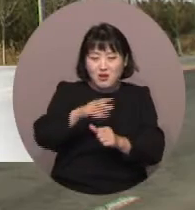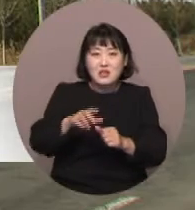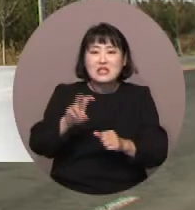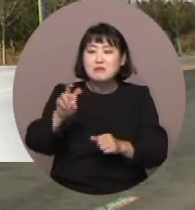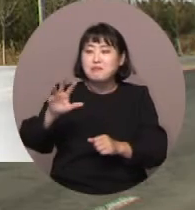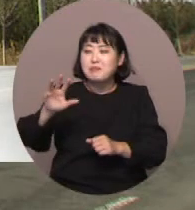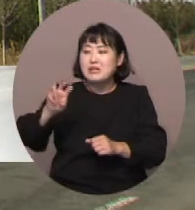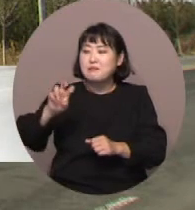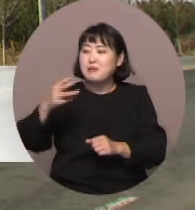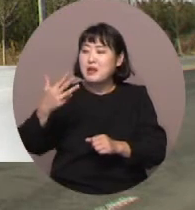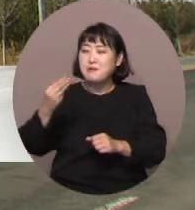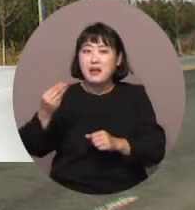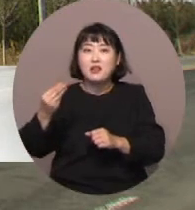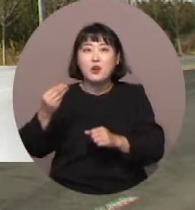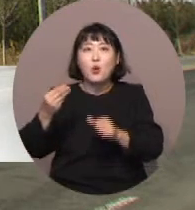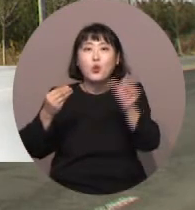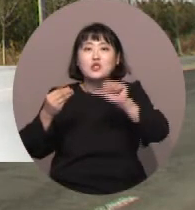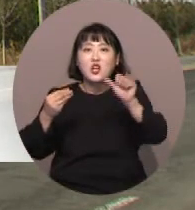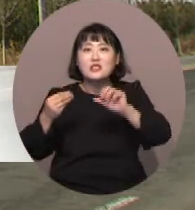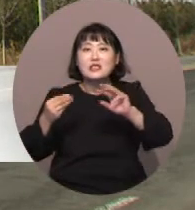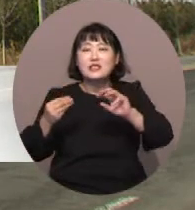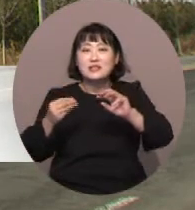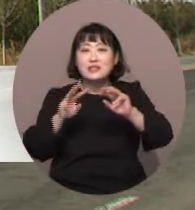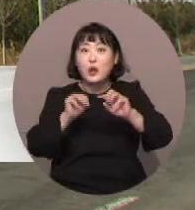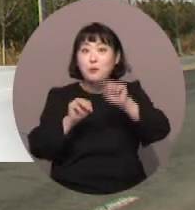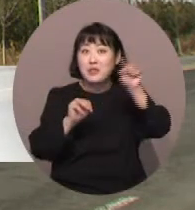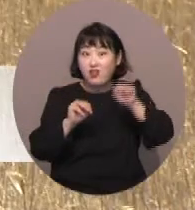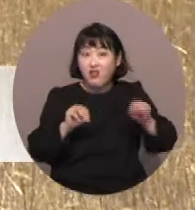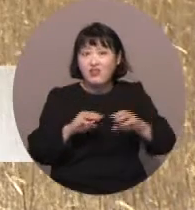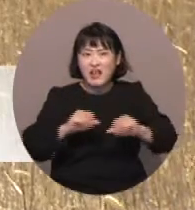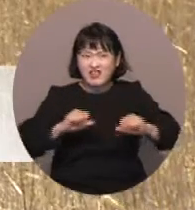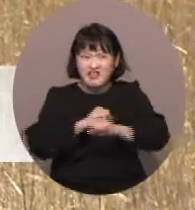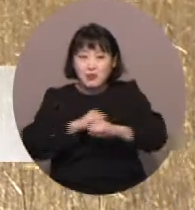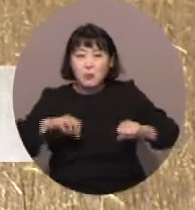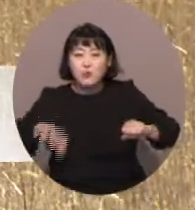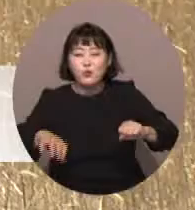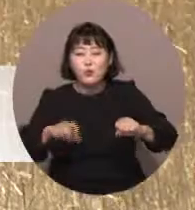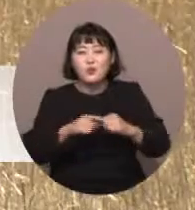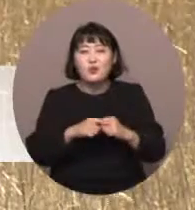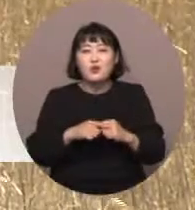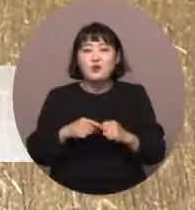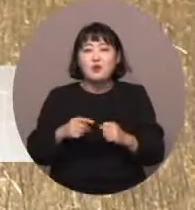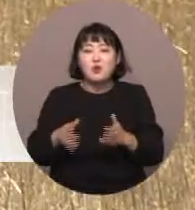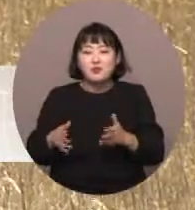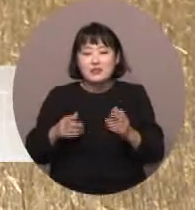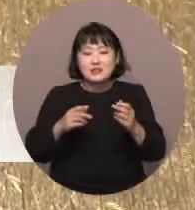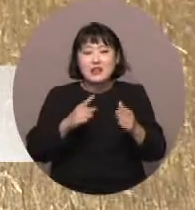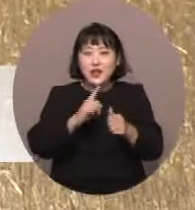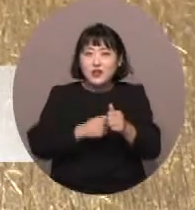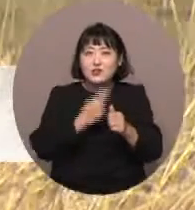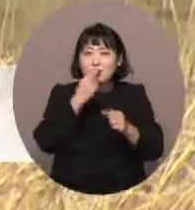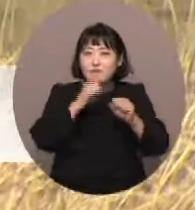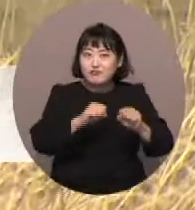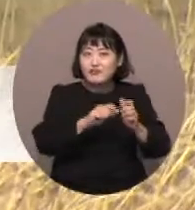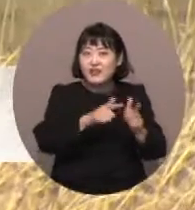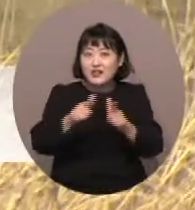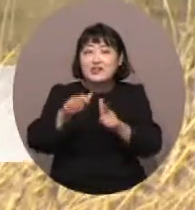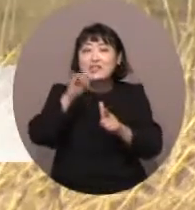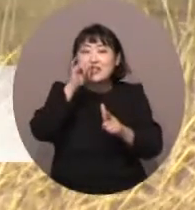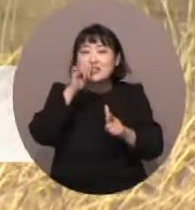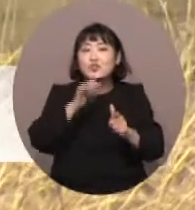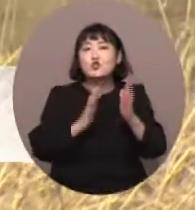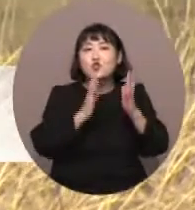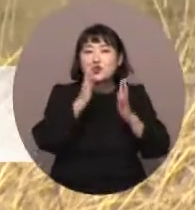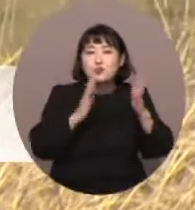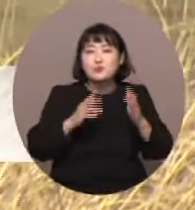285,000 제곱미터를 보관해 오는 2029년까지 생태숲과 탐방로 전방시설 등을 갖춘